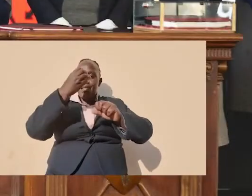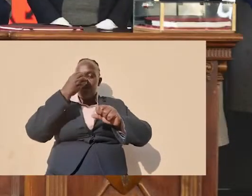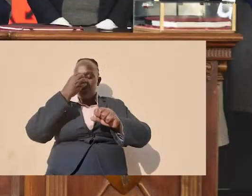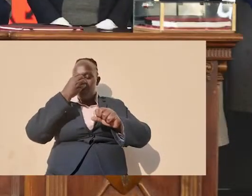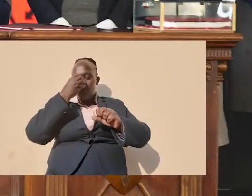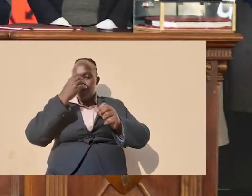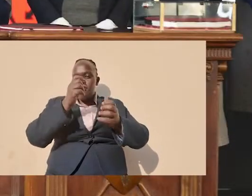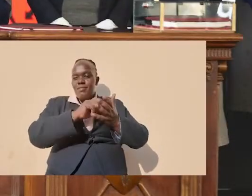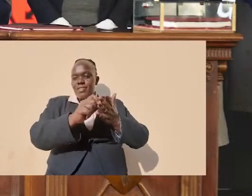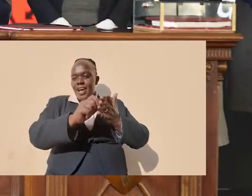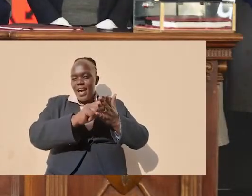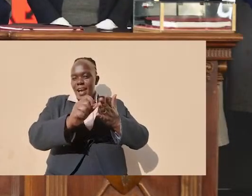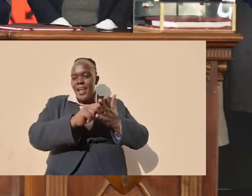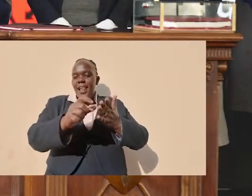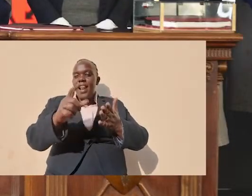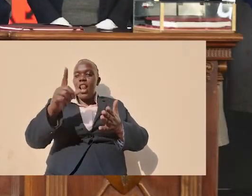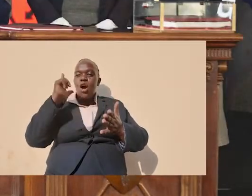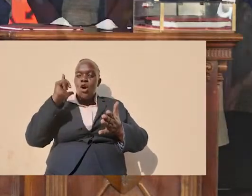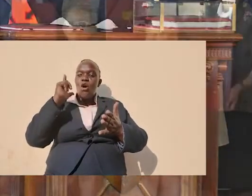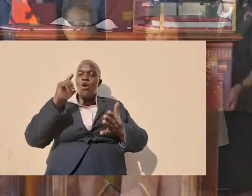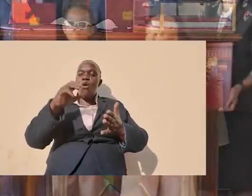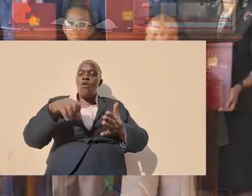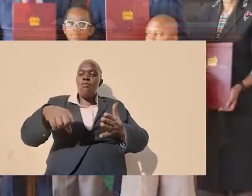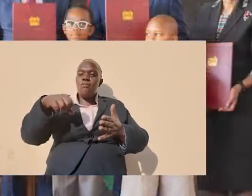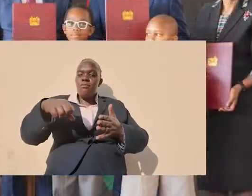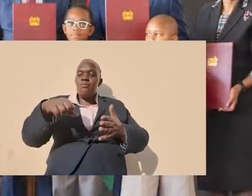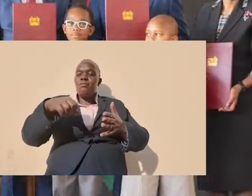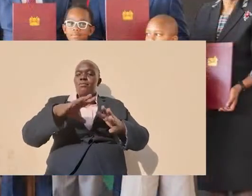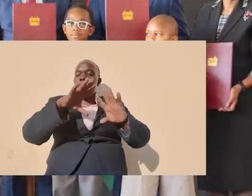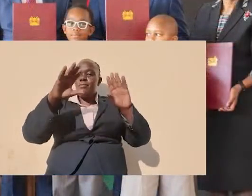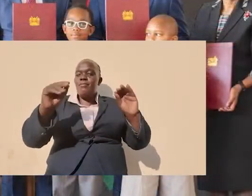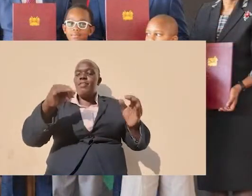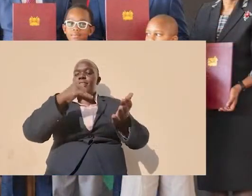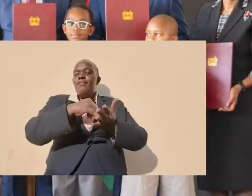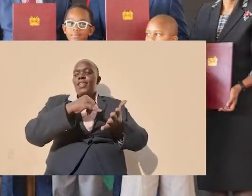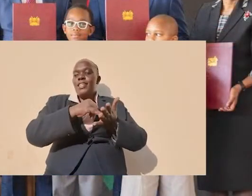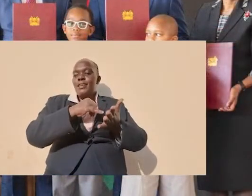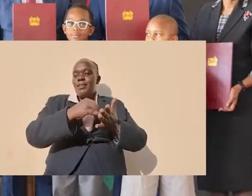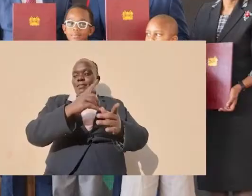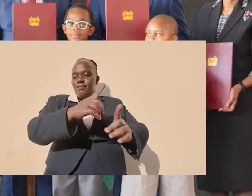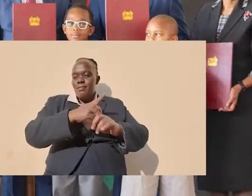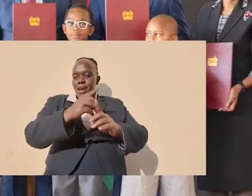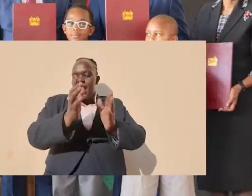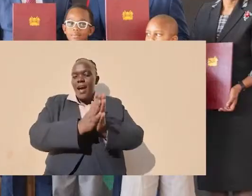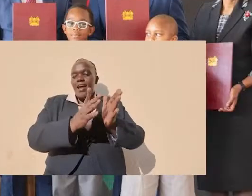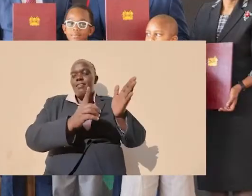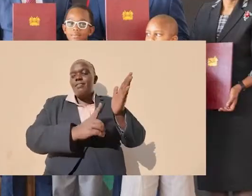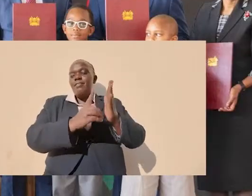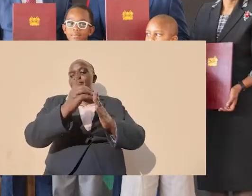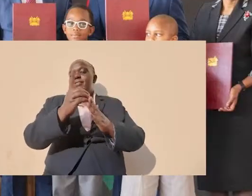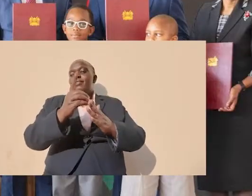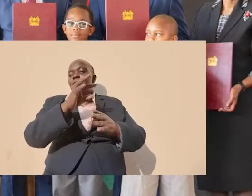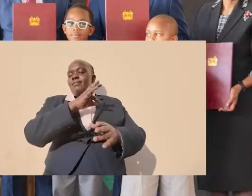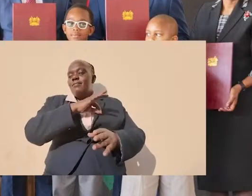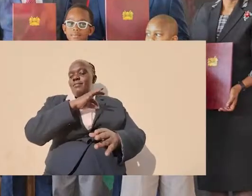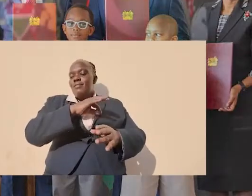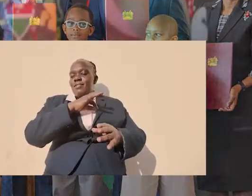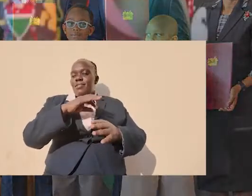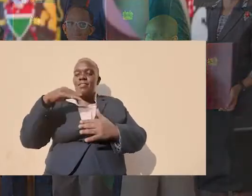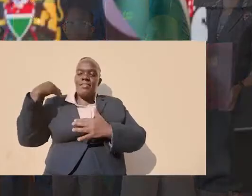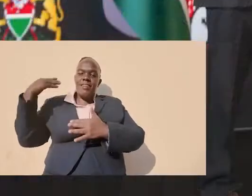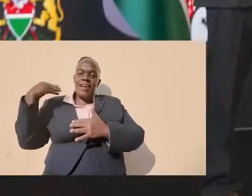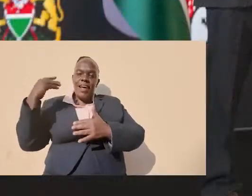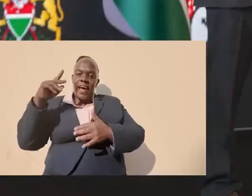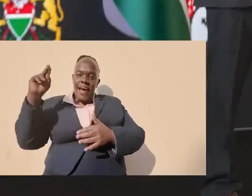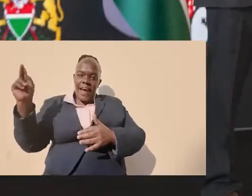saini sheria ya mfuko wa taifa wa uwekezaji ili kulinda na kuendeleza rasilimali za asili ya Kenya kwa manufaa